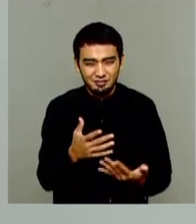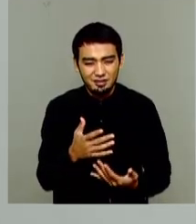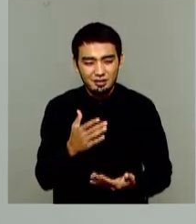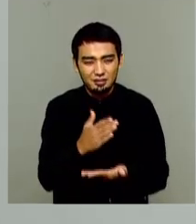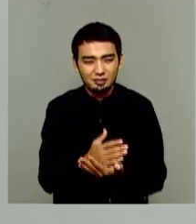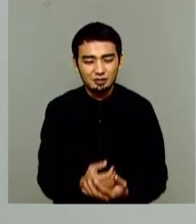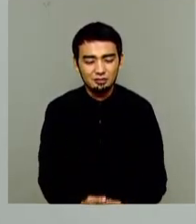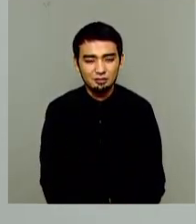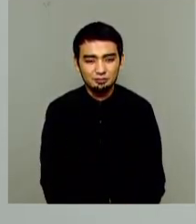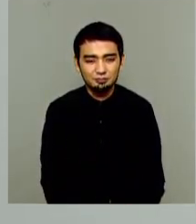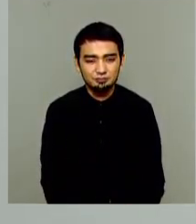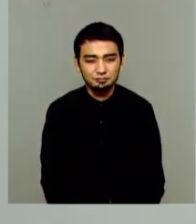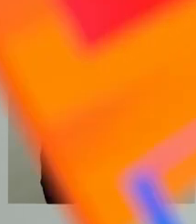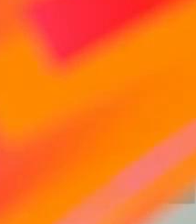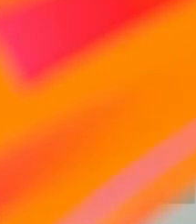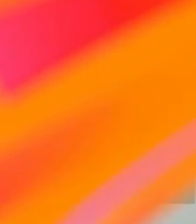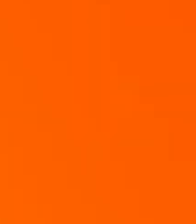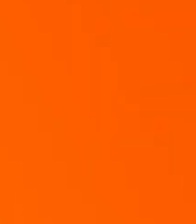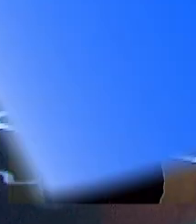средств?